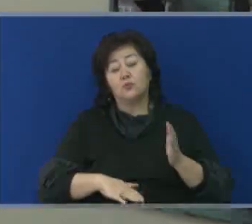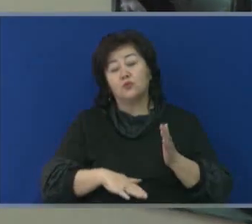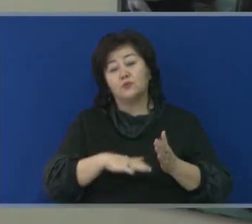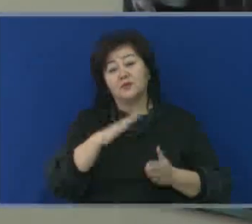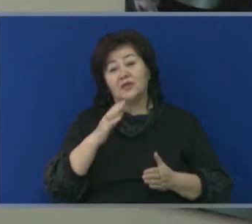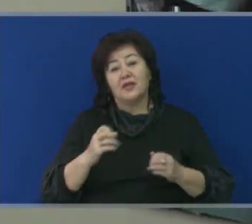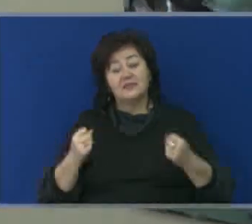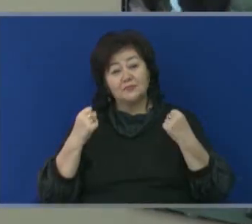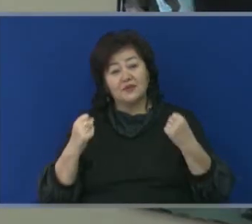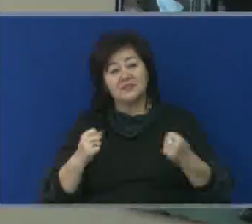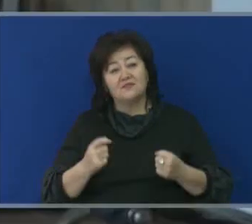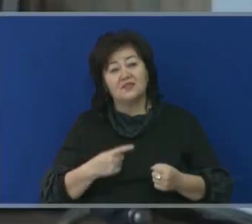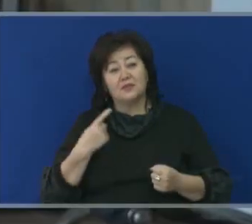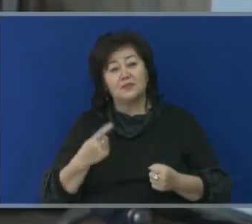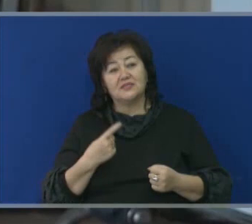мастерство и отточить навыки.